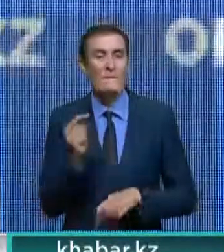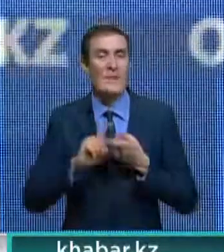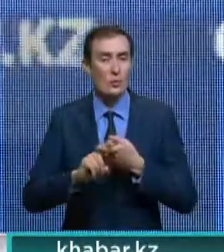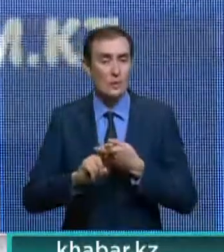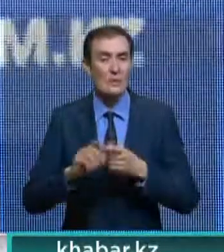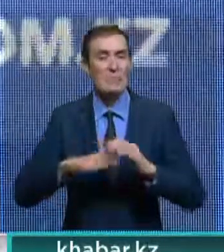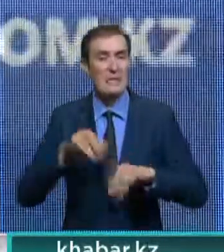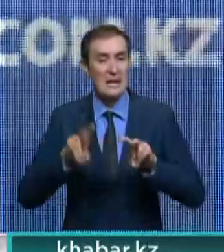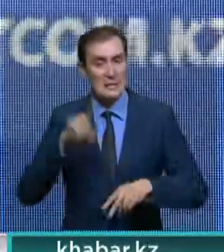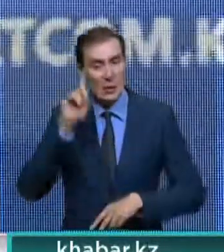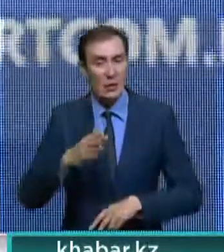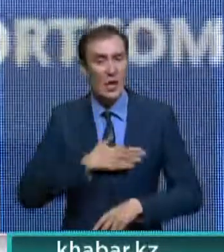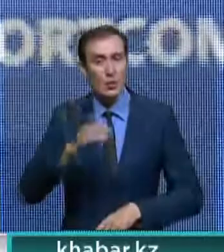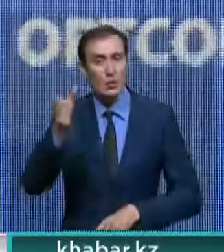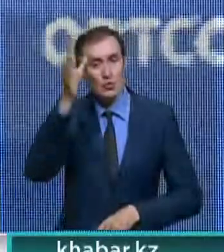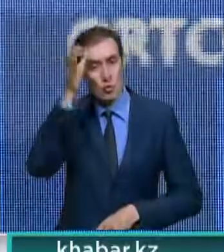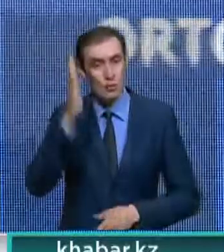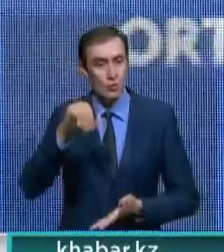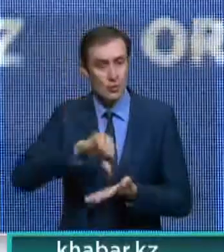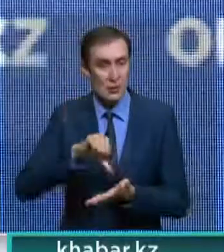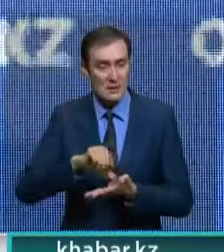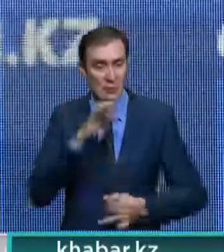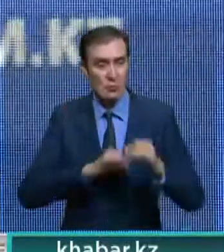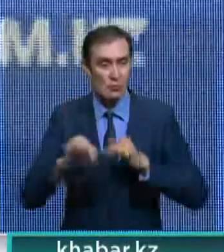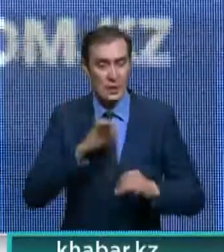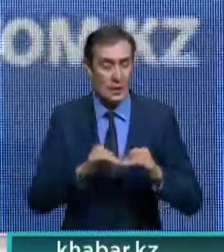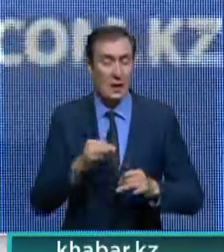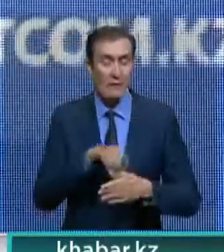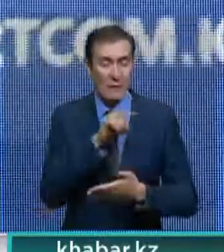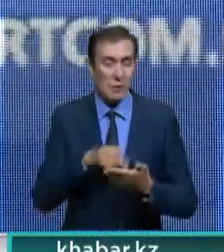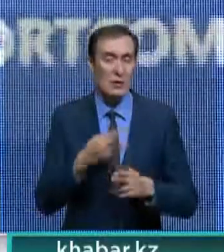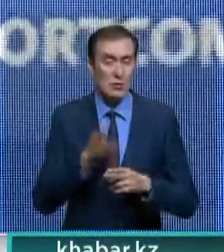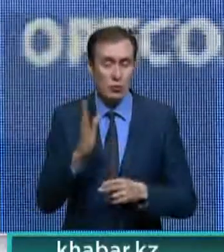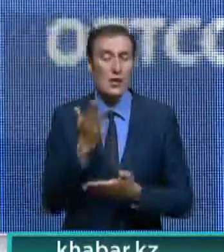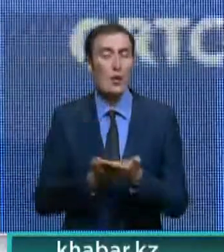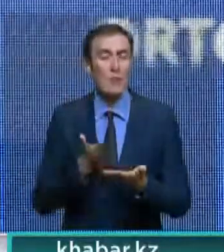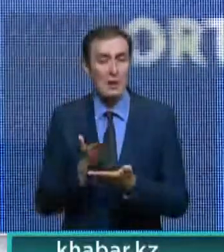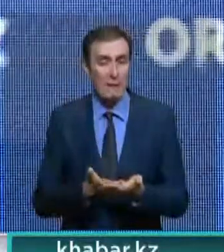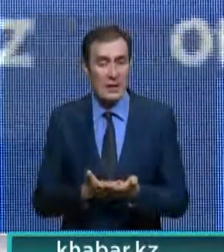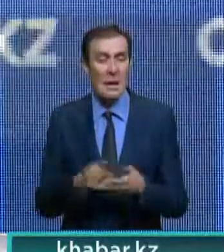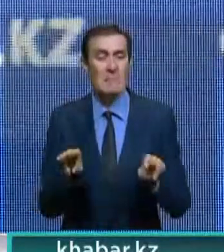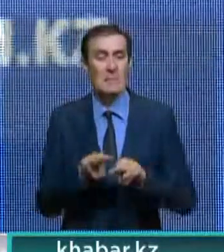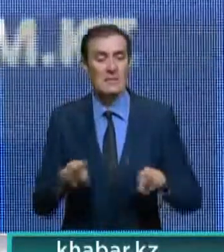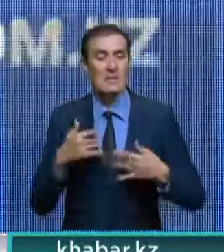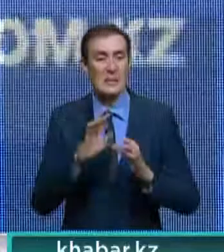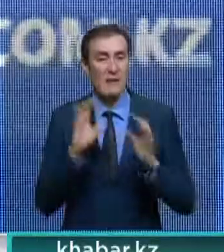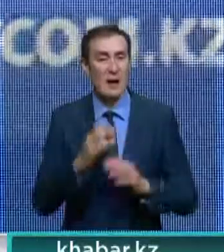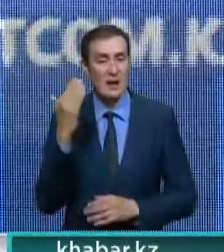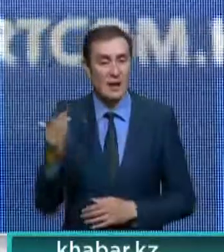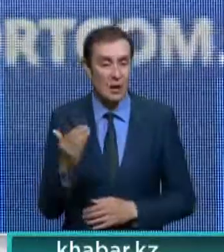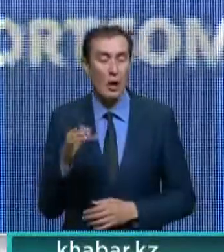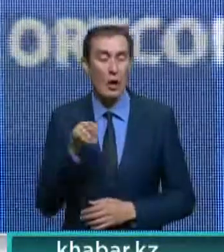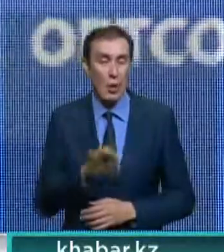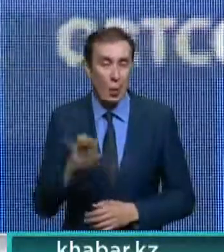инфекционисты это наши ученые и будут даны рекомендации для министерства здравоохранения по